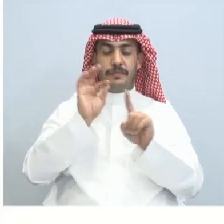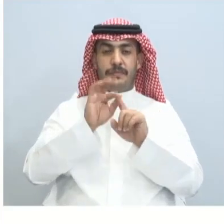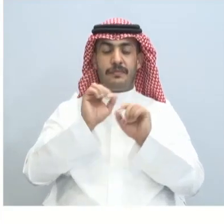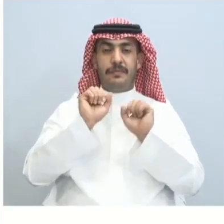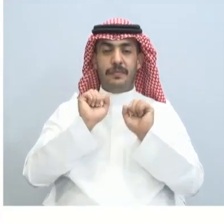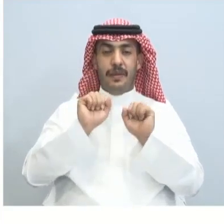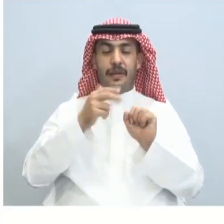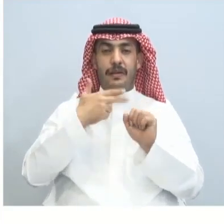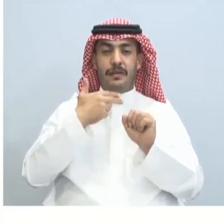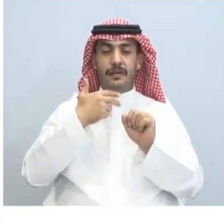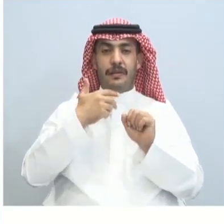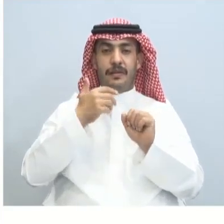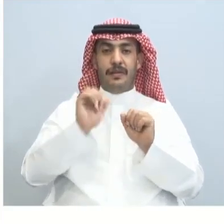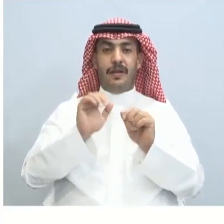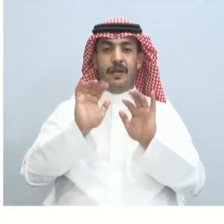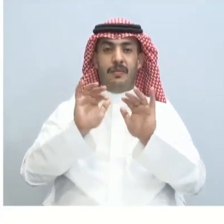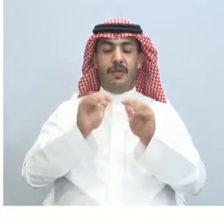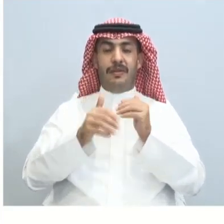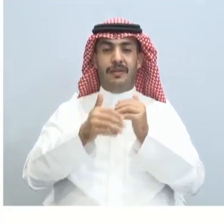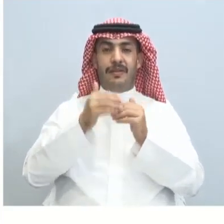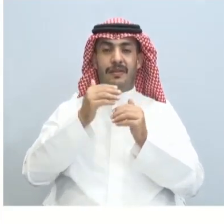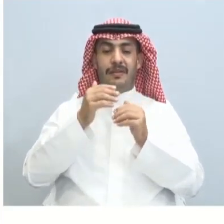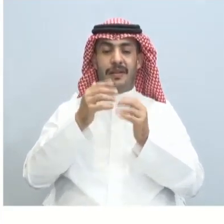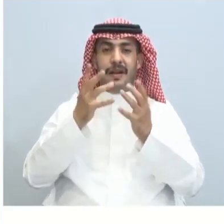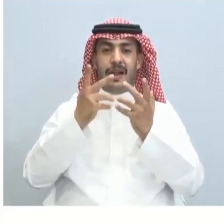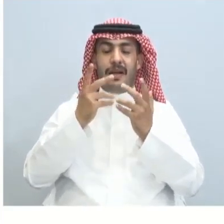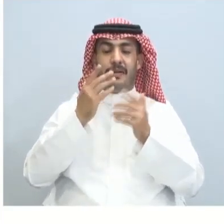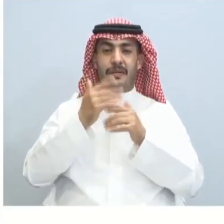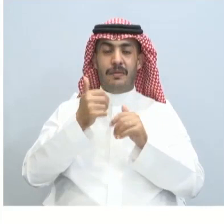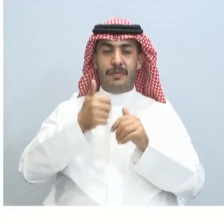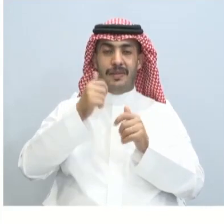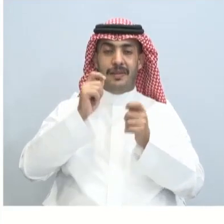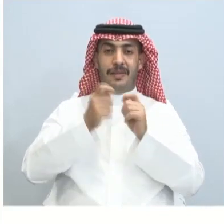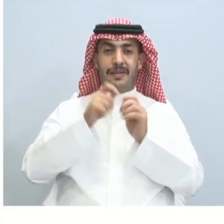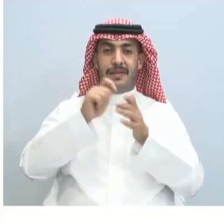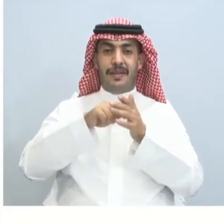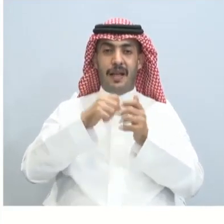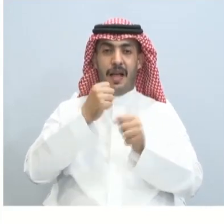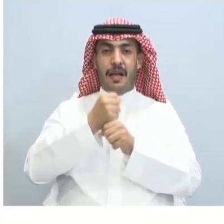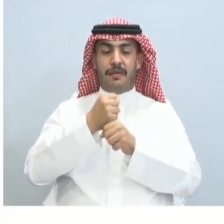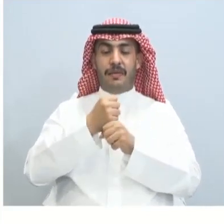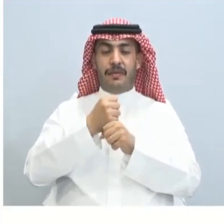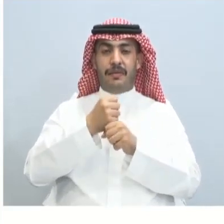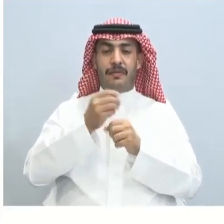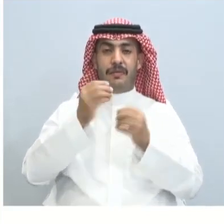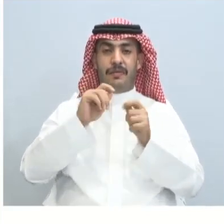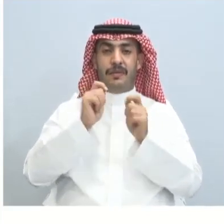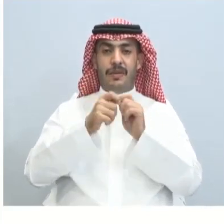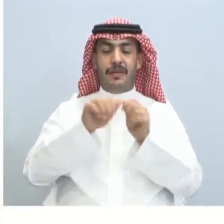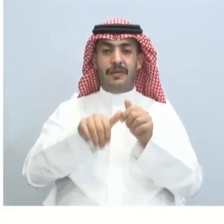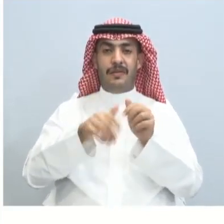يتعلق في الحكومه الرقميه وكل ذلك ساهم في تحسين اجراءات العمل وتعزيز التحول